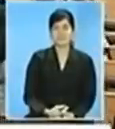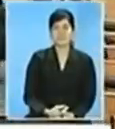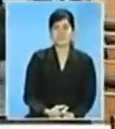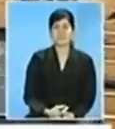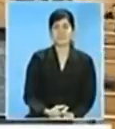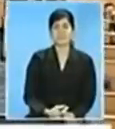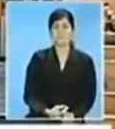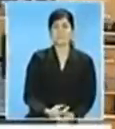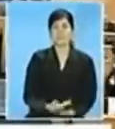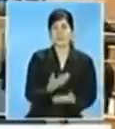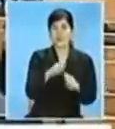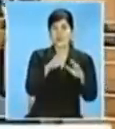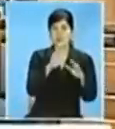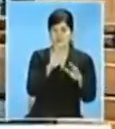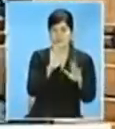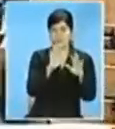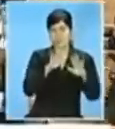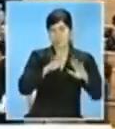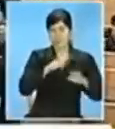ท่านอยู่ในความสงบด้วยครับ